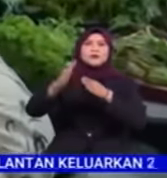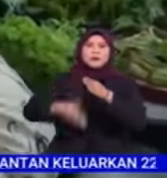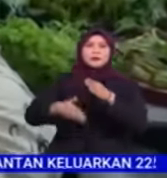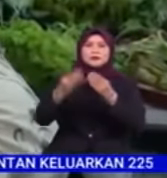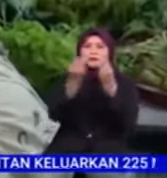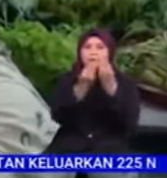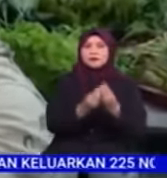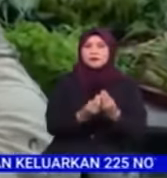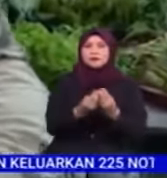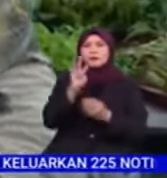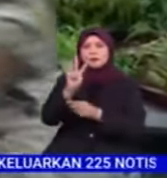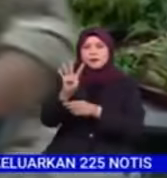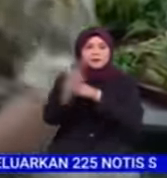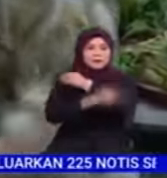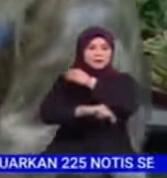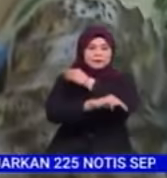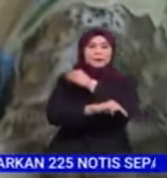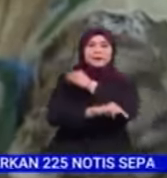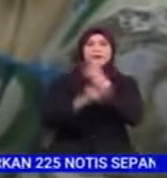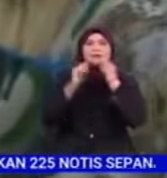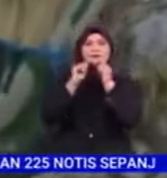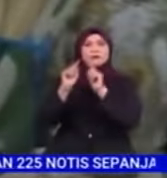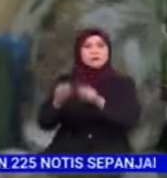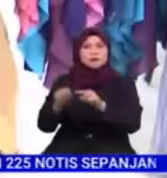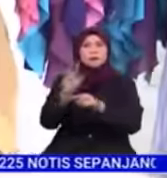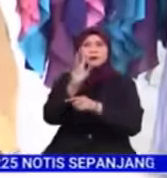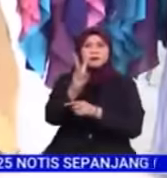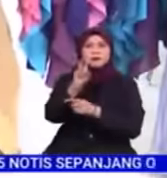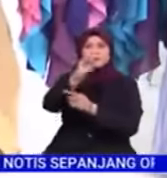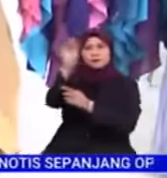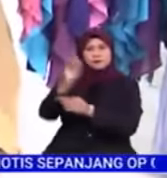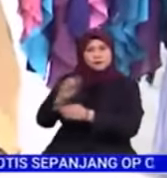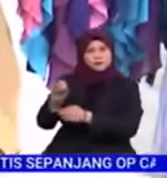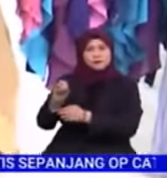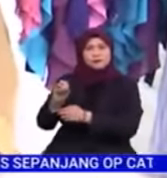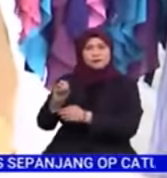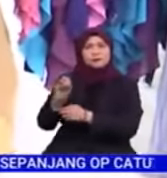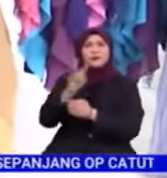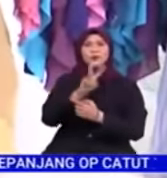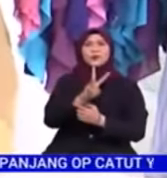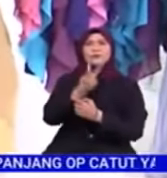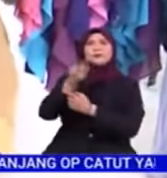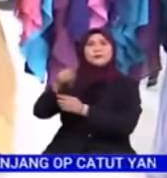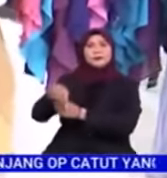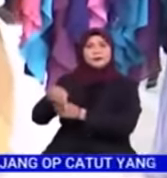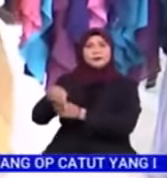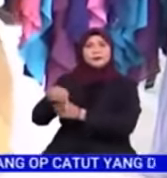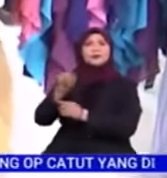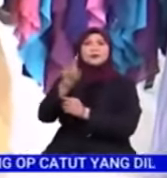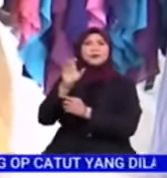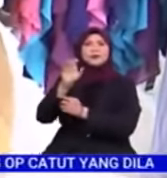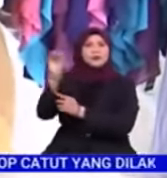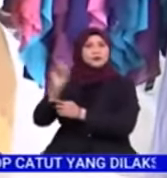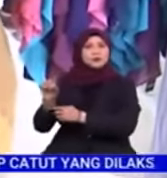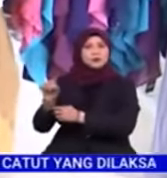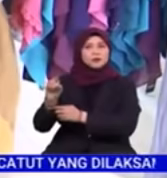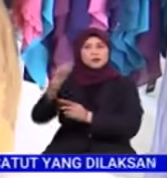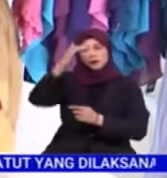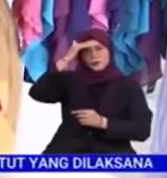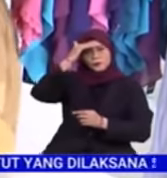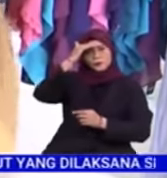C4 Negeri mencatat kadar respon melebihi 60 ratus yaitu wilayah Persekutuan 1-100